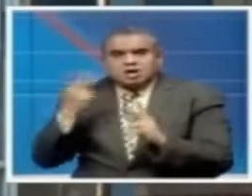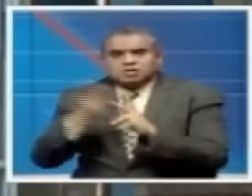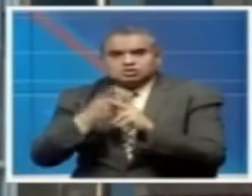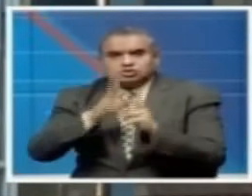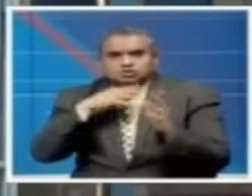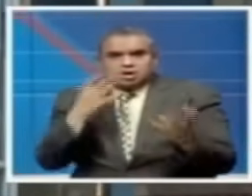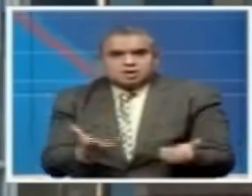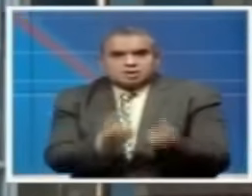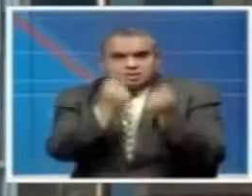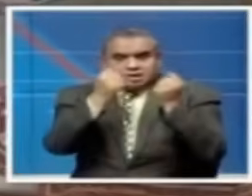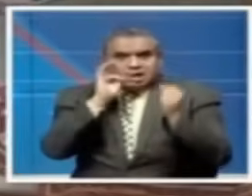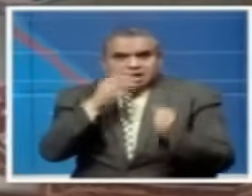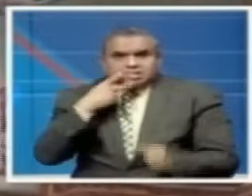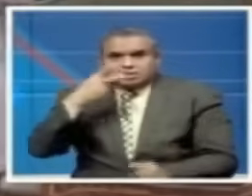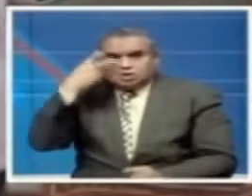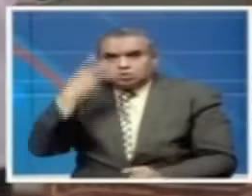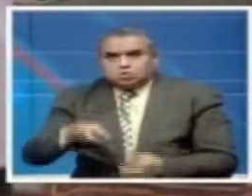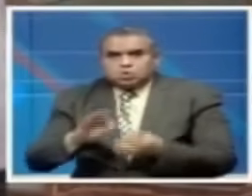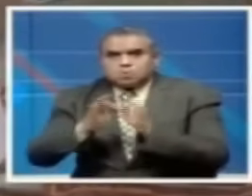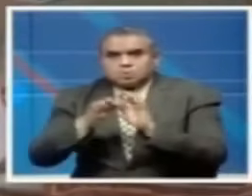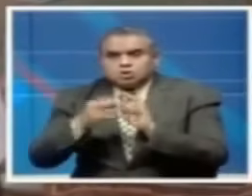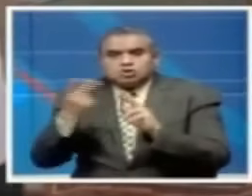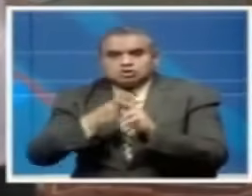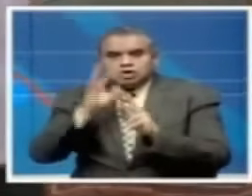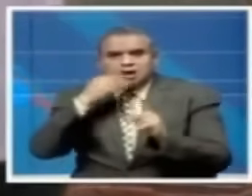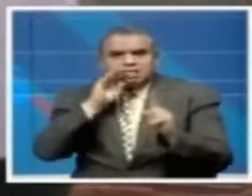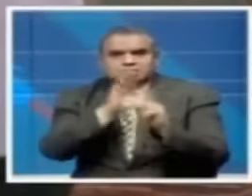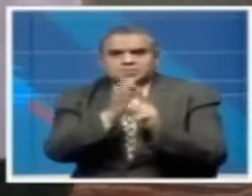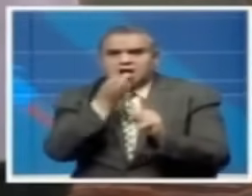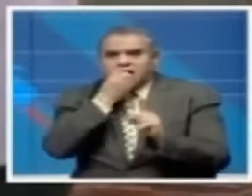نحو 2.5 مليون مواطن.